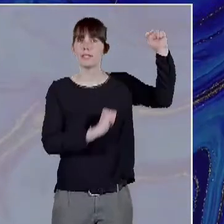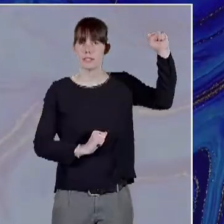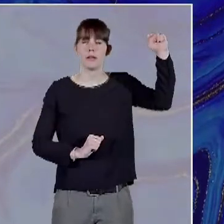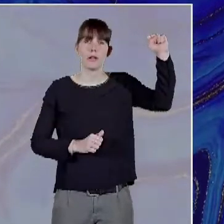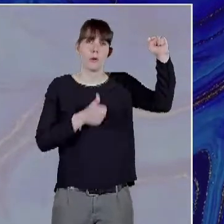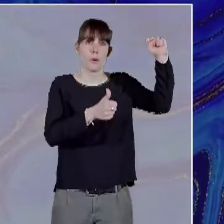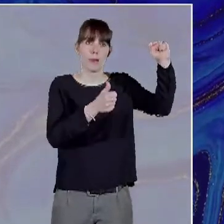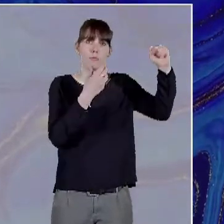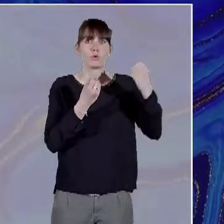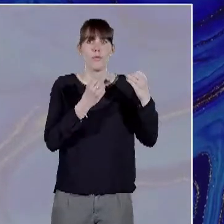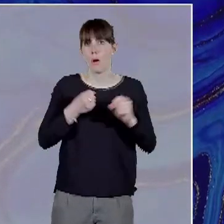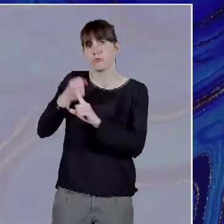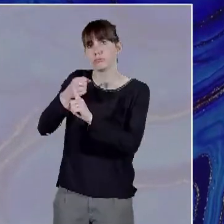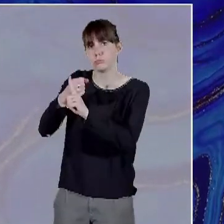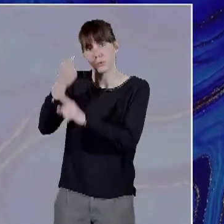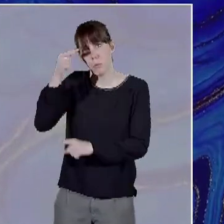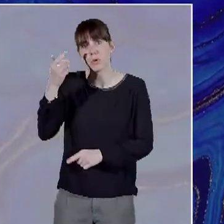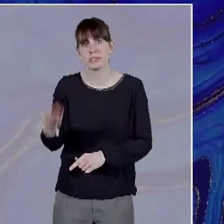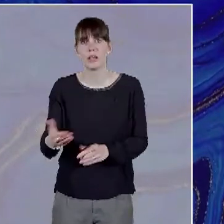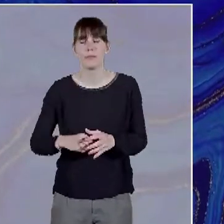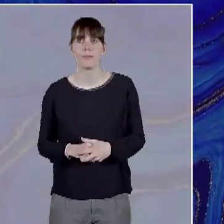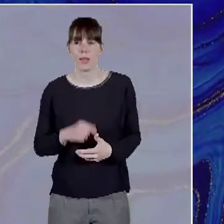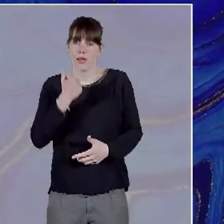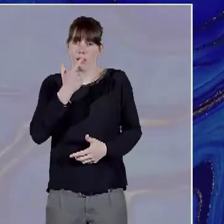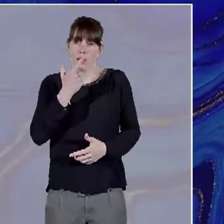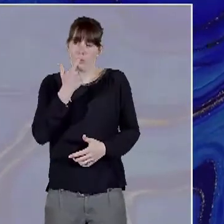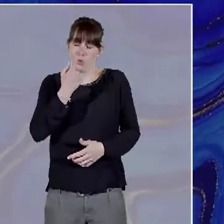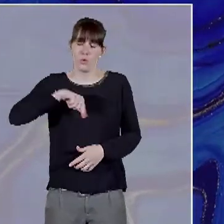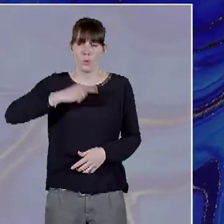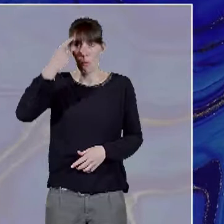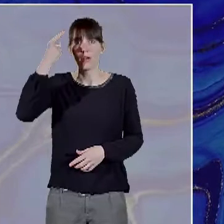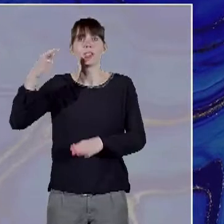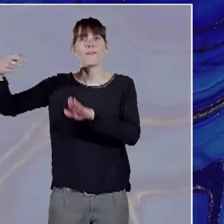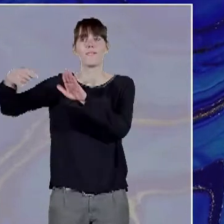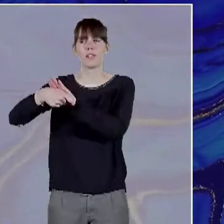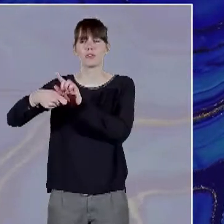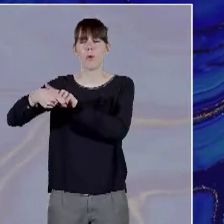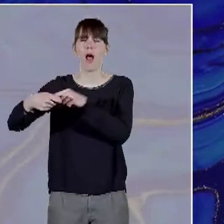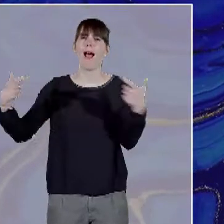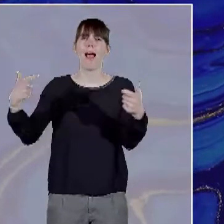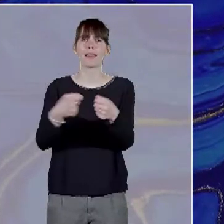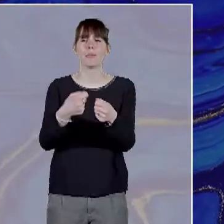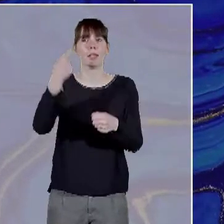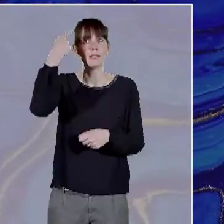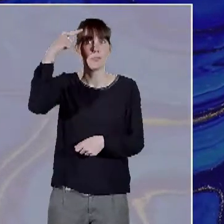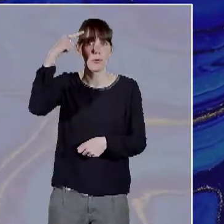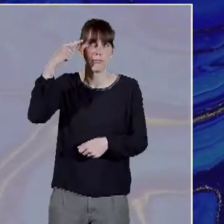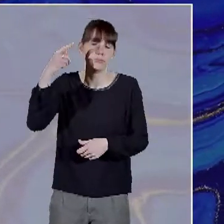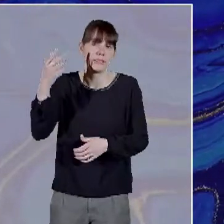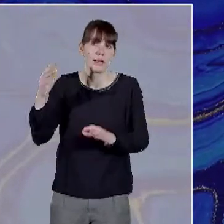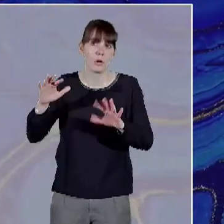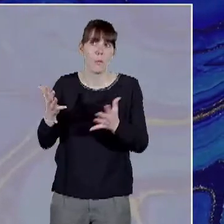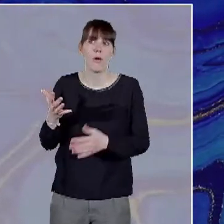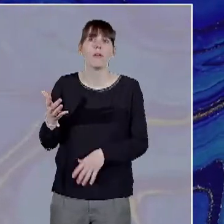que les financements les plus adaptés sont les financements qui tapent sur la vacance